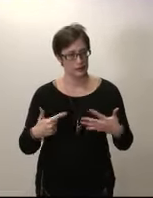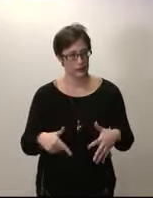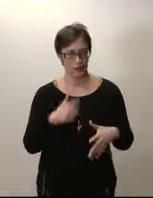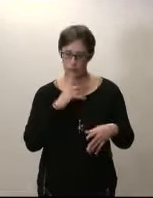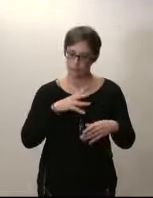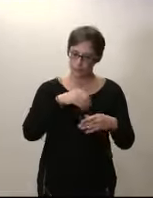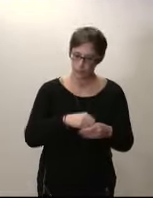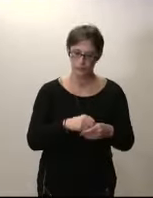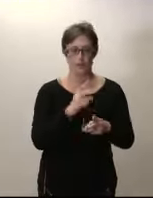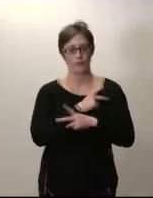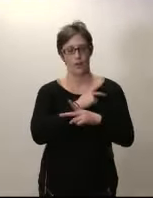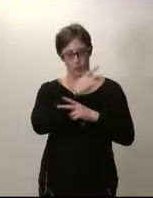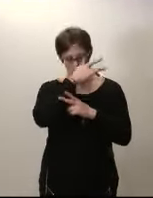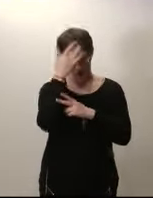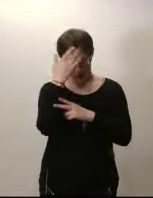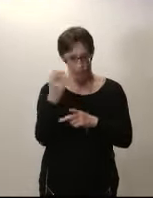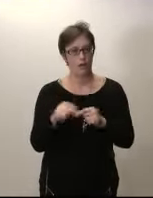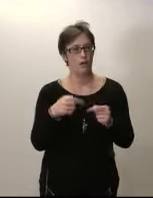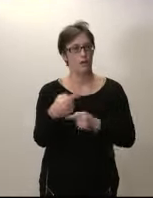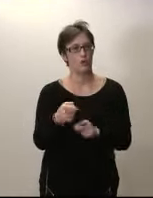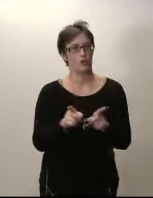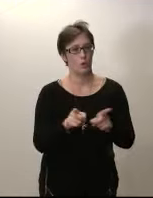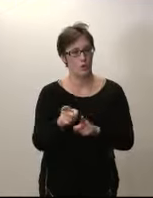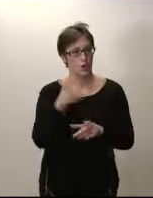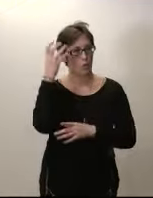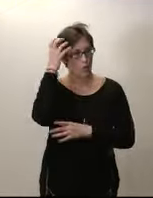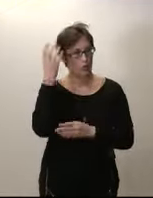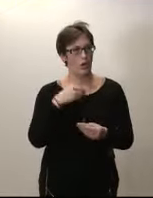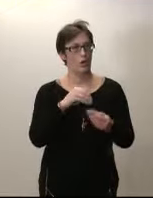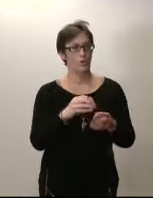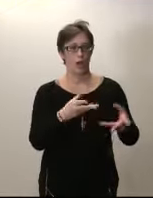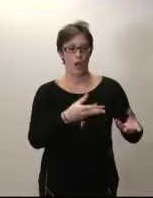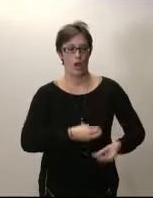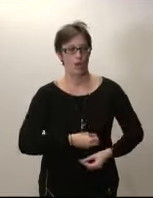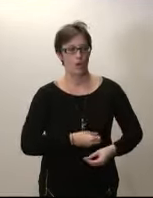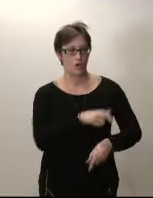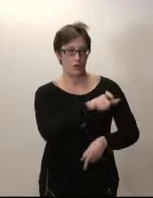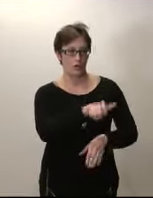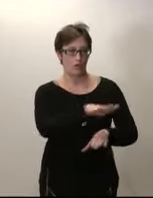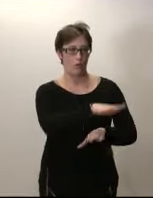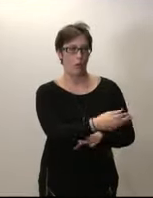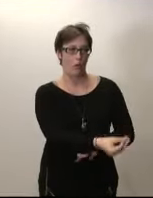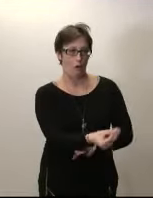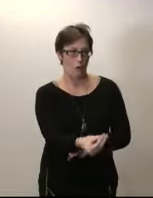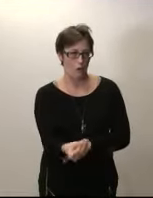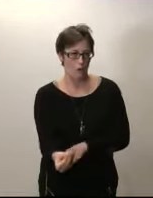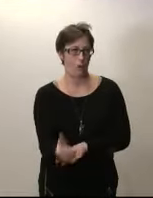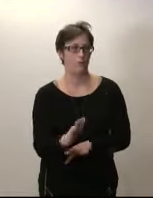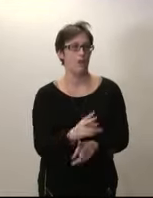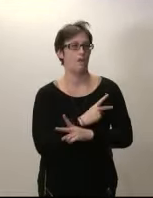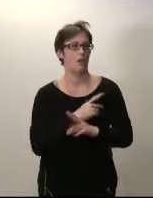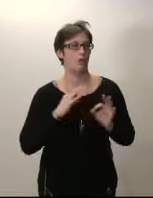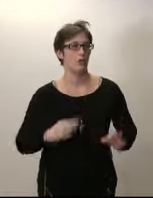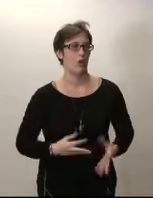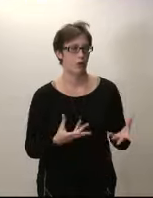vacances estivales juillet et août, l'accueil collectif de mineurs pendant les vacances scolaires. Compte tenu des besoins